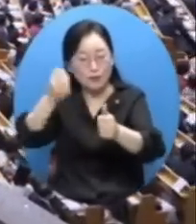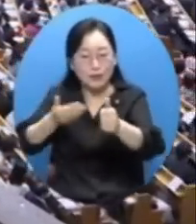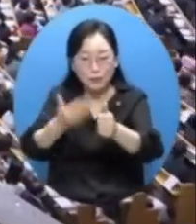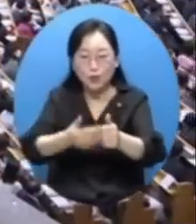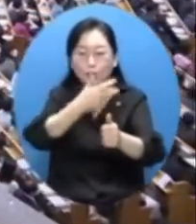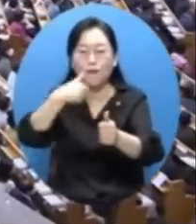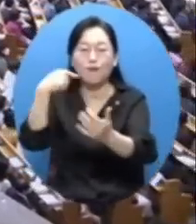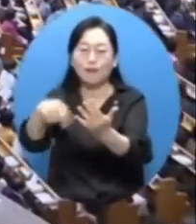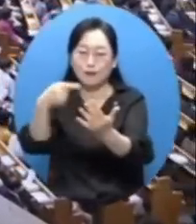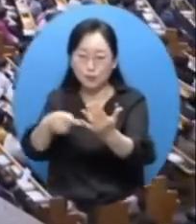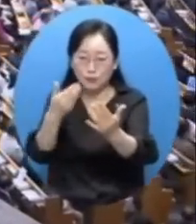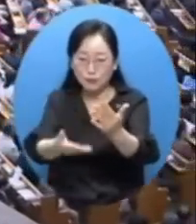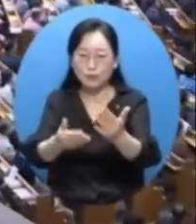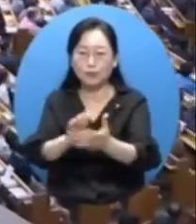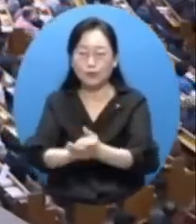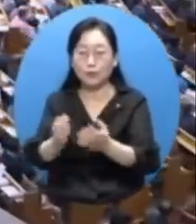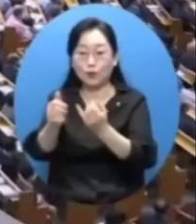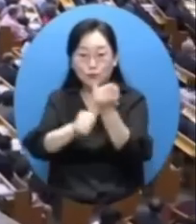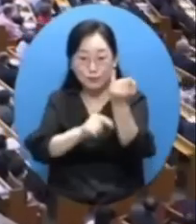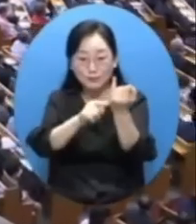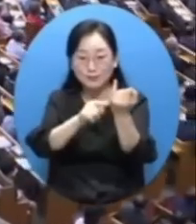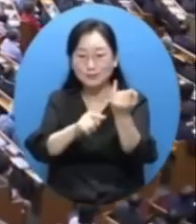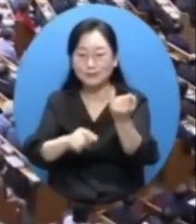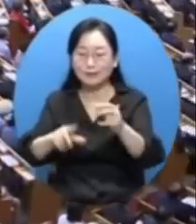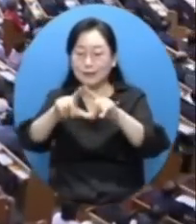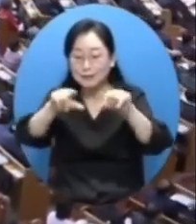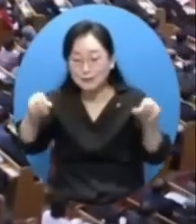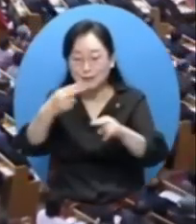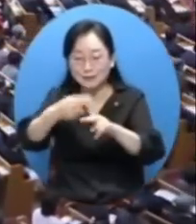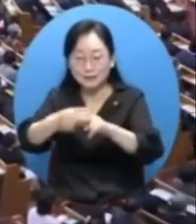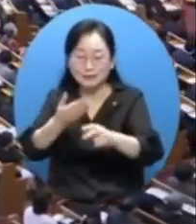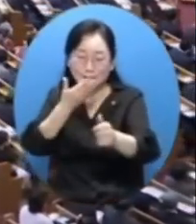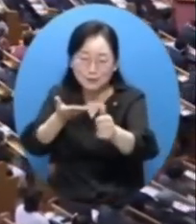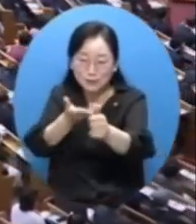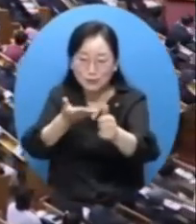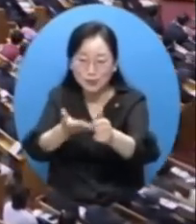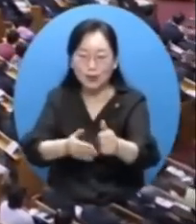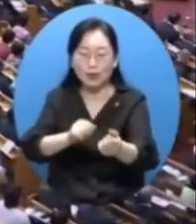가르치고 그의 아내는 음식을 해 먹이고